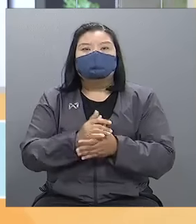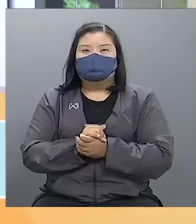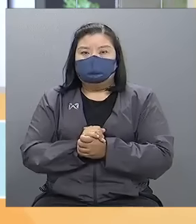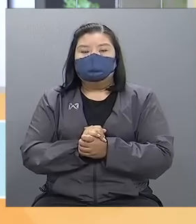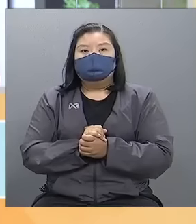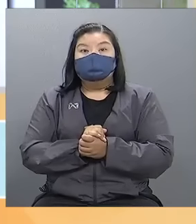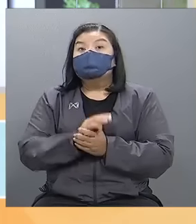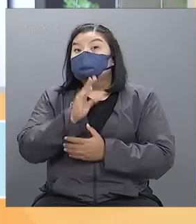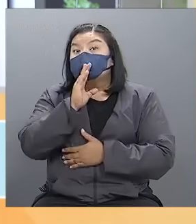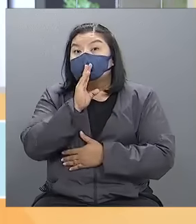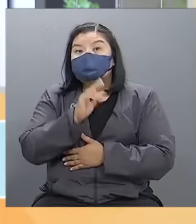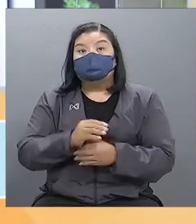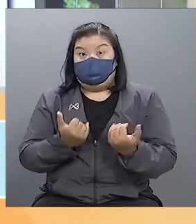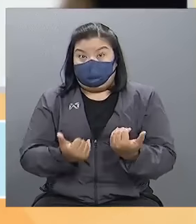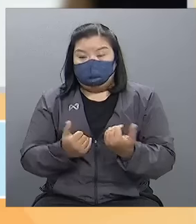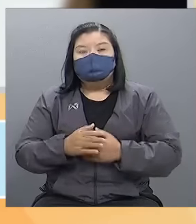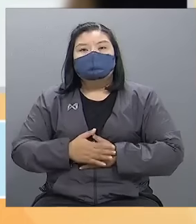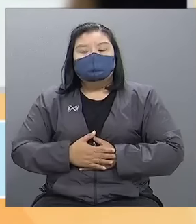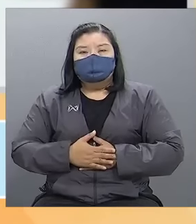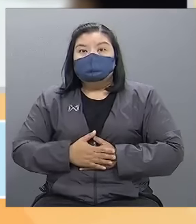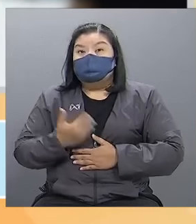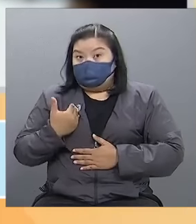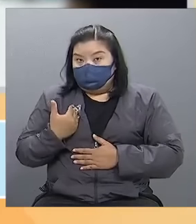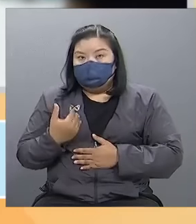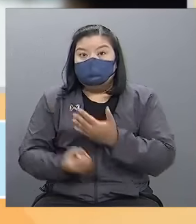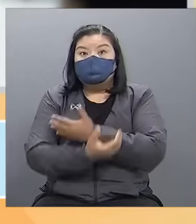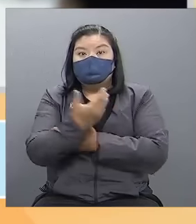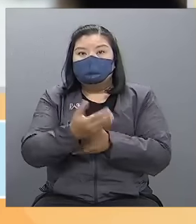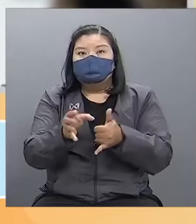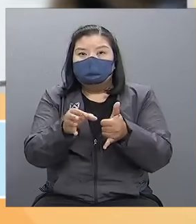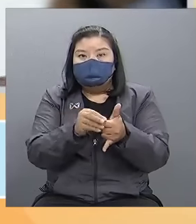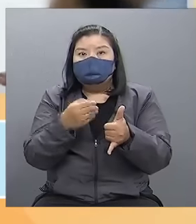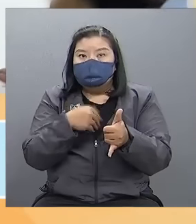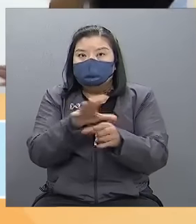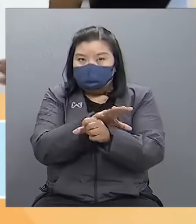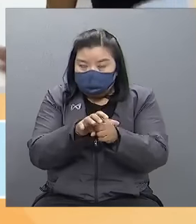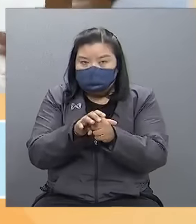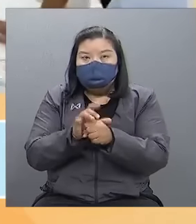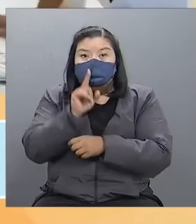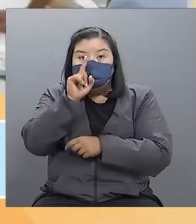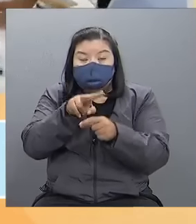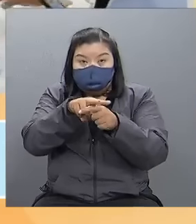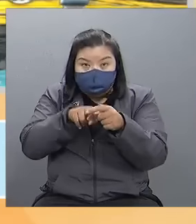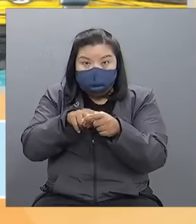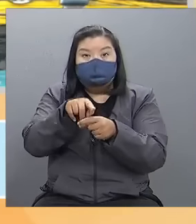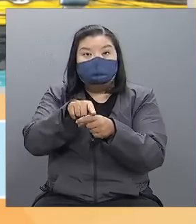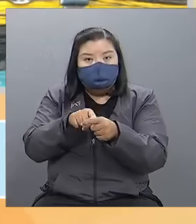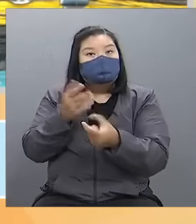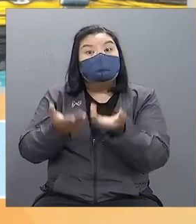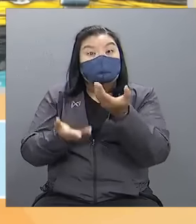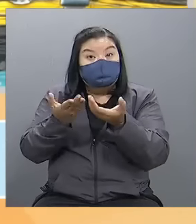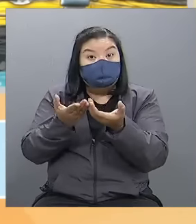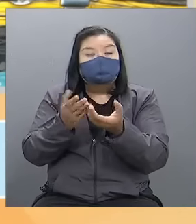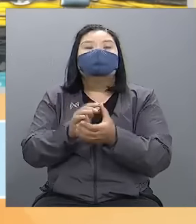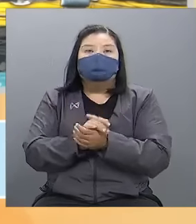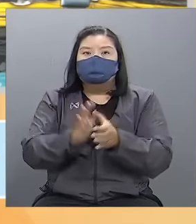เป็อยู่ในกลุมที่มีความเสียง Guy20ATKหรอ ฮภids changing RT-PCRทานเป็น